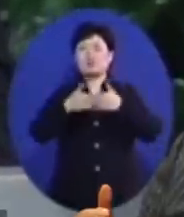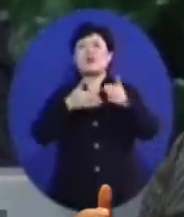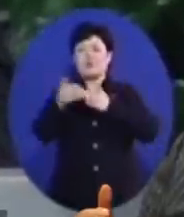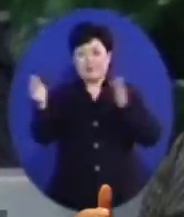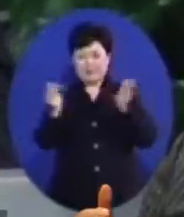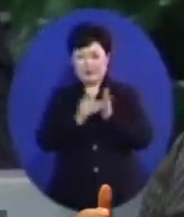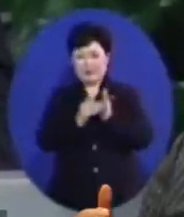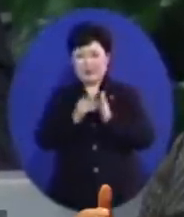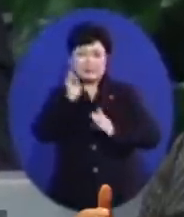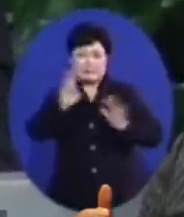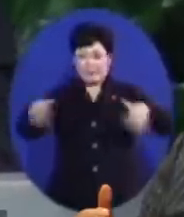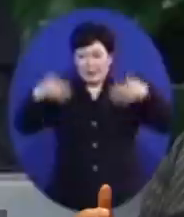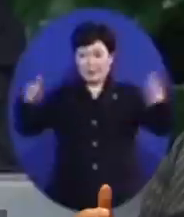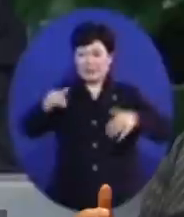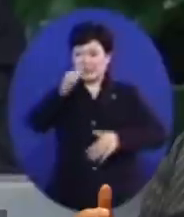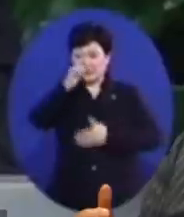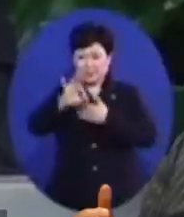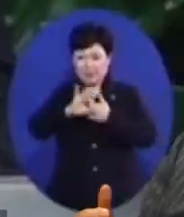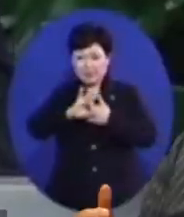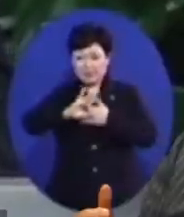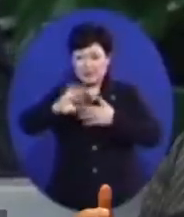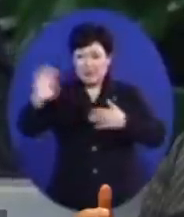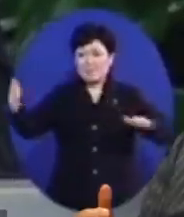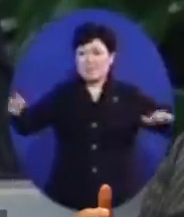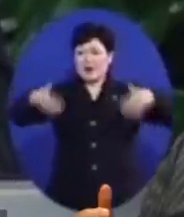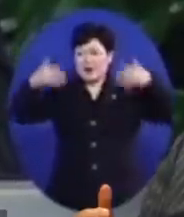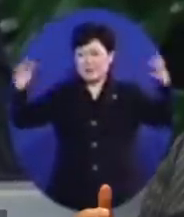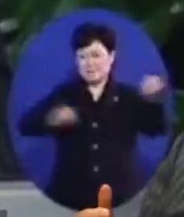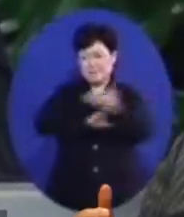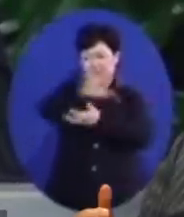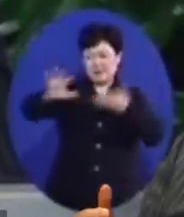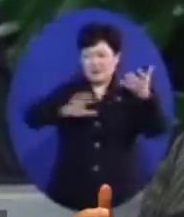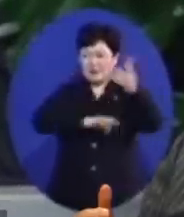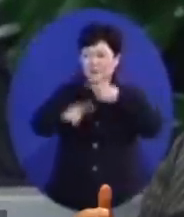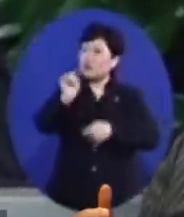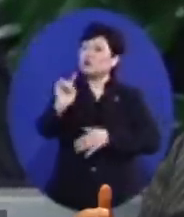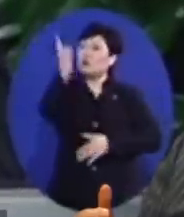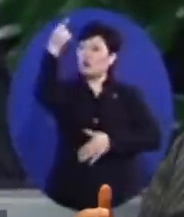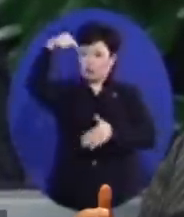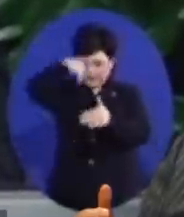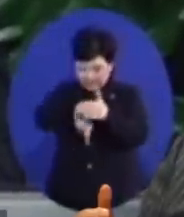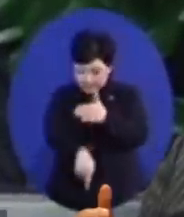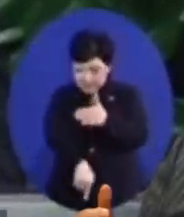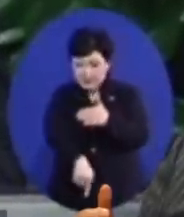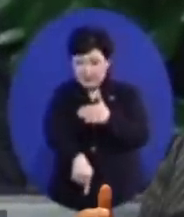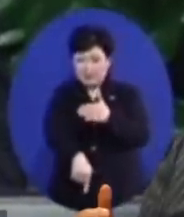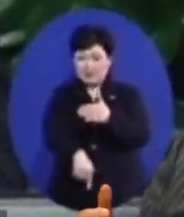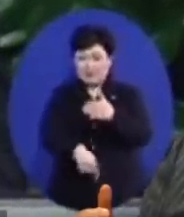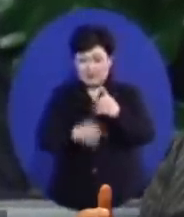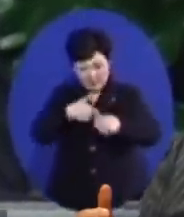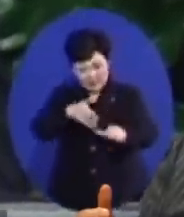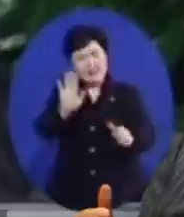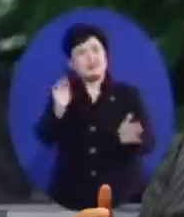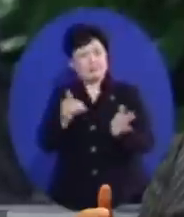폭풍이라는 바람이 불어오면 그 바람 타고서 우리는 더 높고 더 깊이 가야 되는